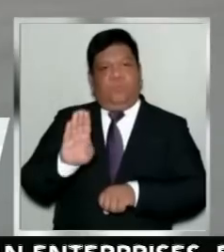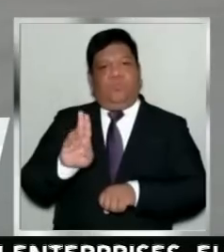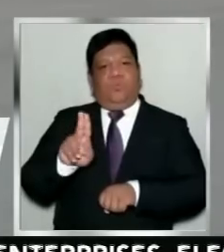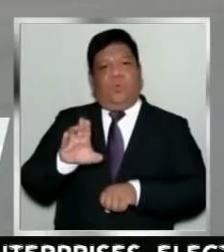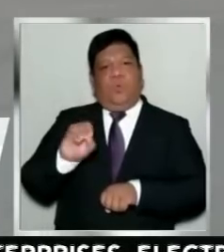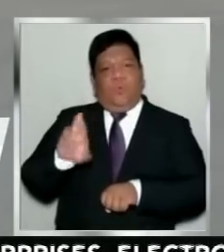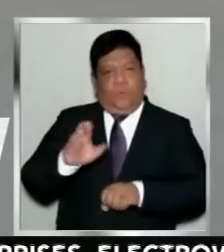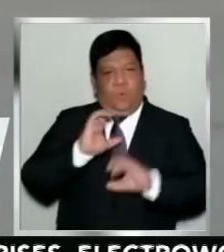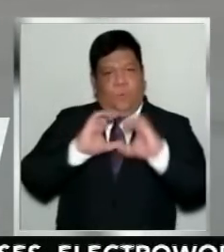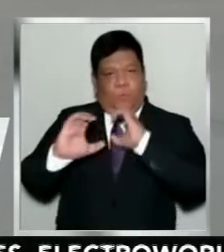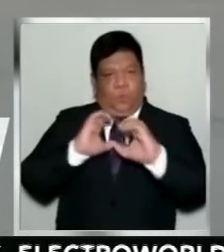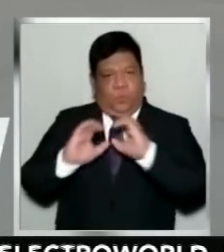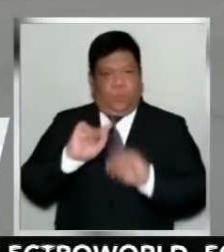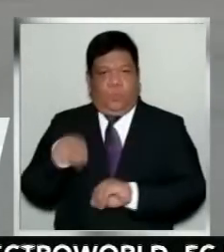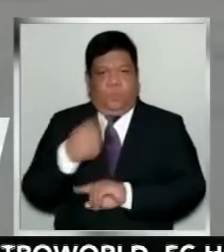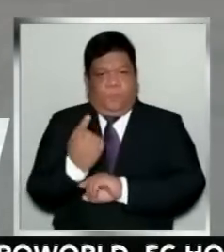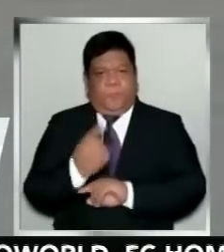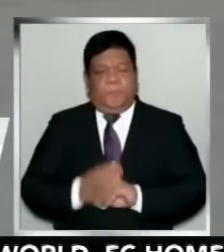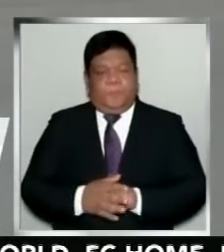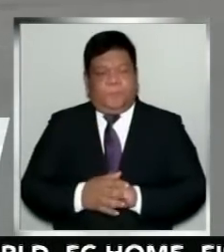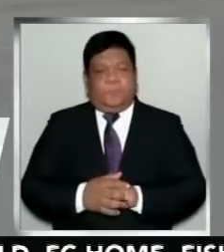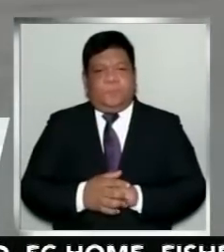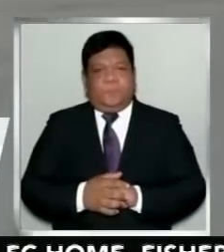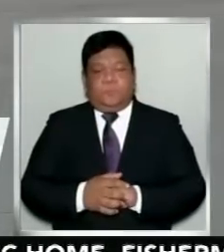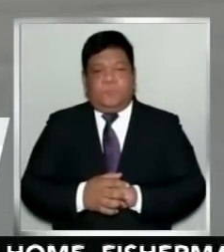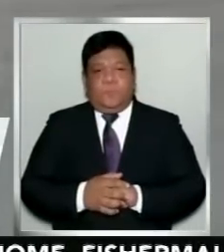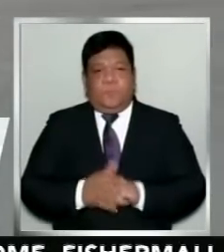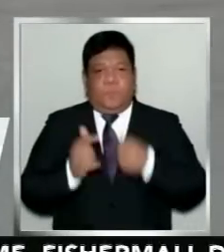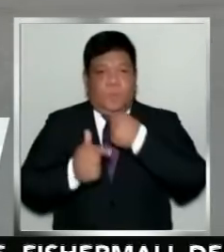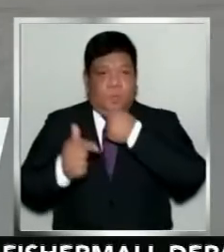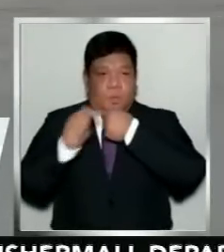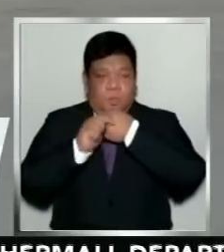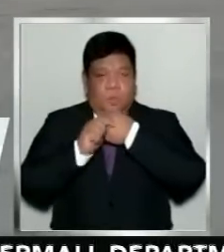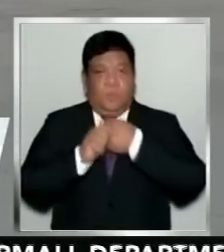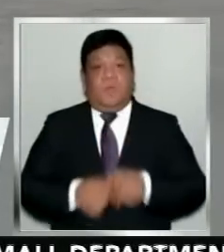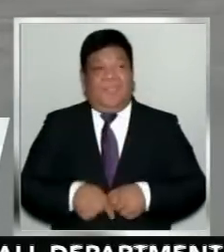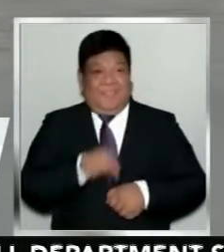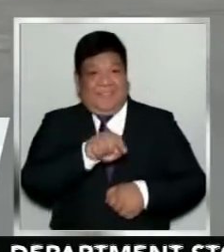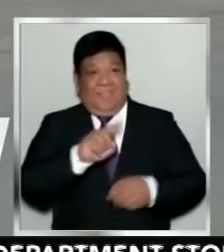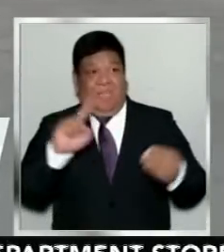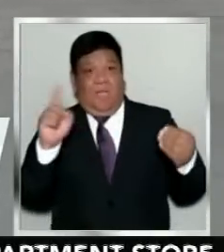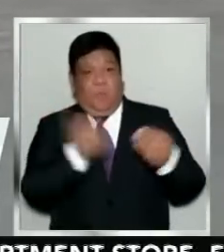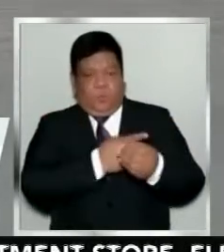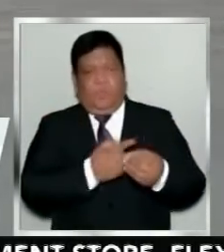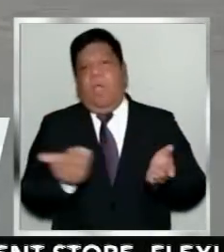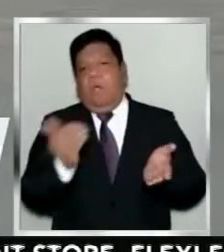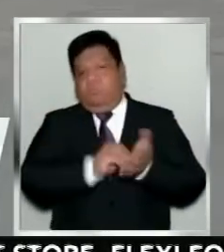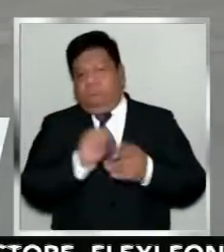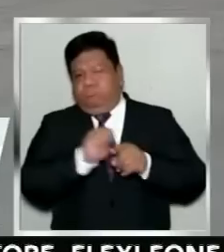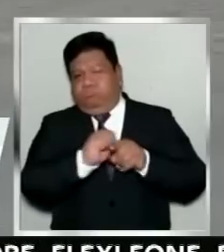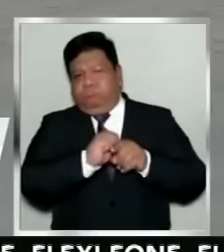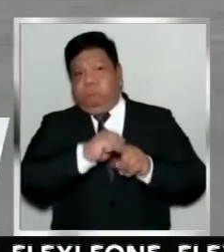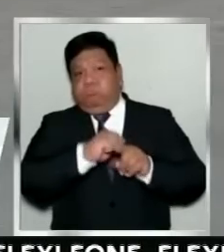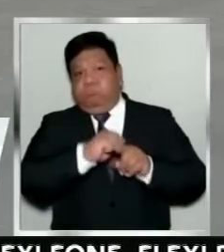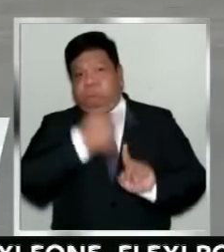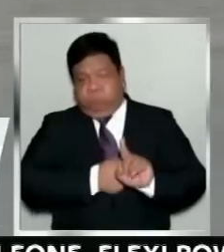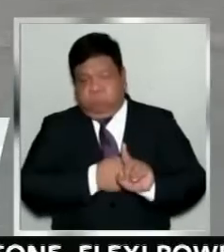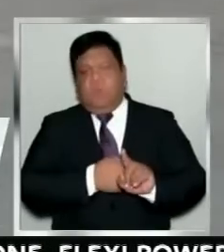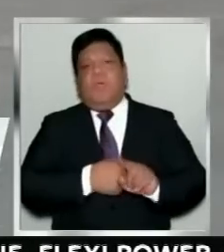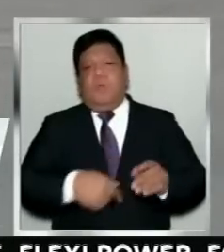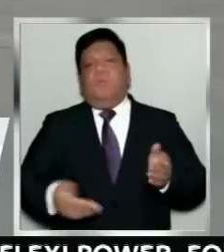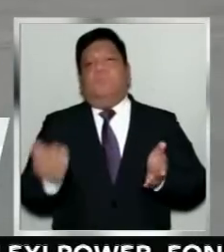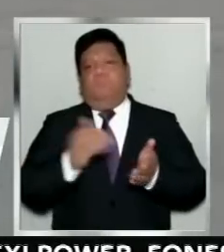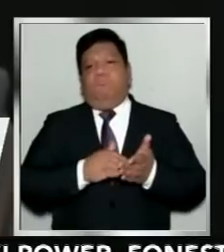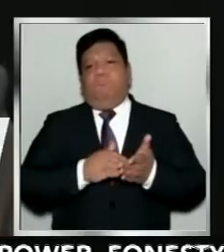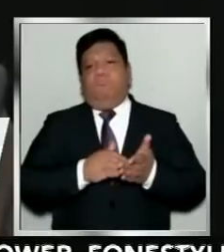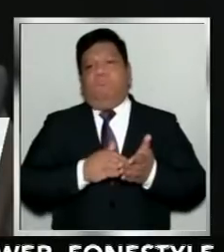communications. Sa ilalim sa isang buwang refresher course sa mga sinibak na prison guard, saka ipadadala sa mga probinsya at hindi na raw pababalikin